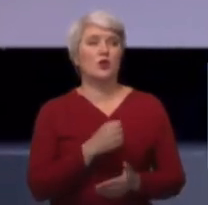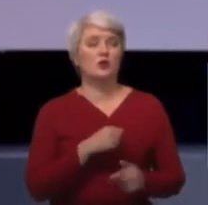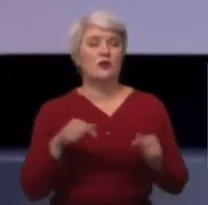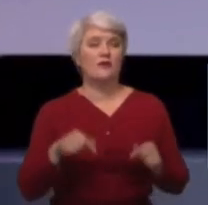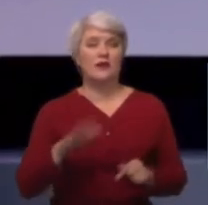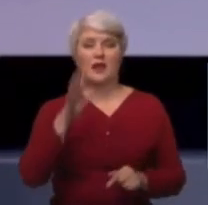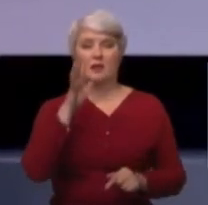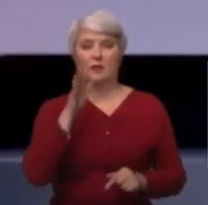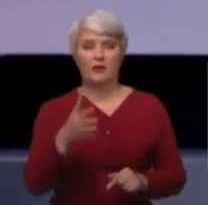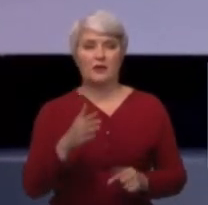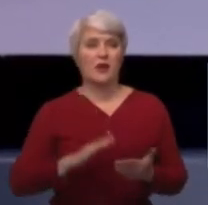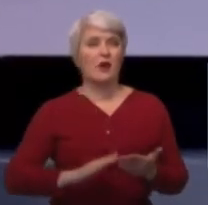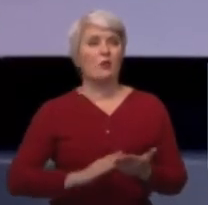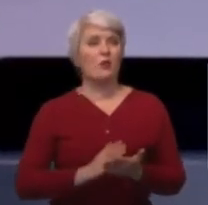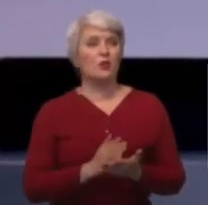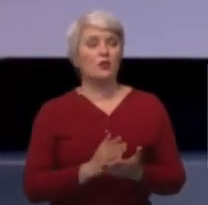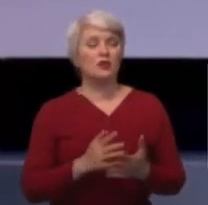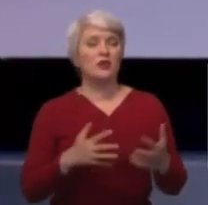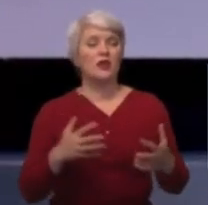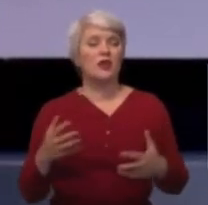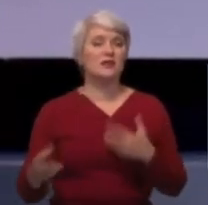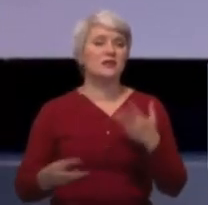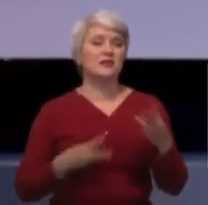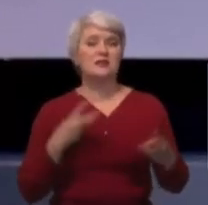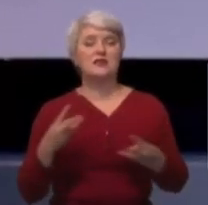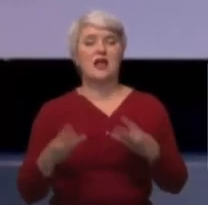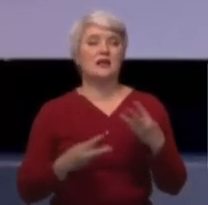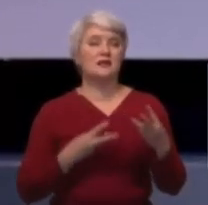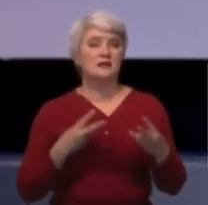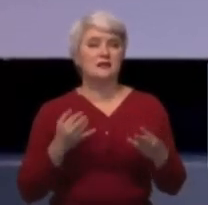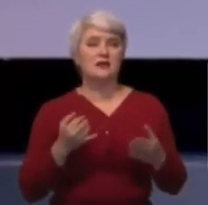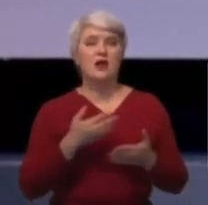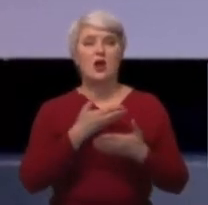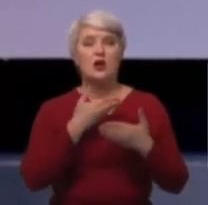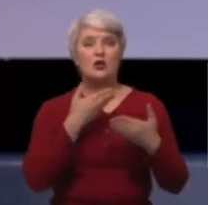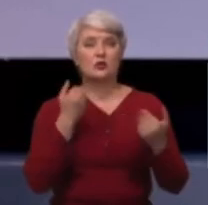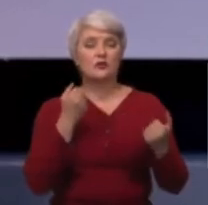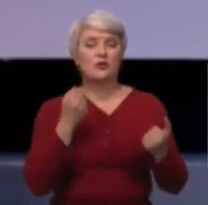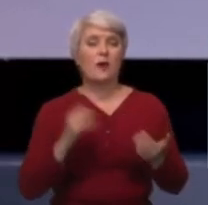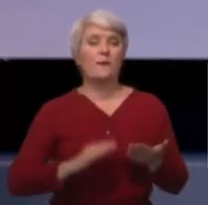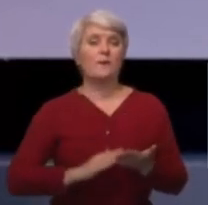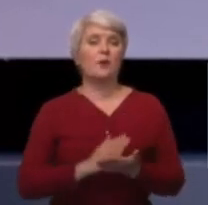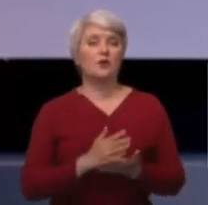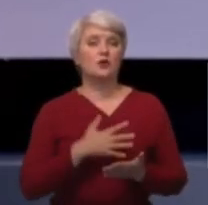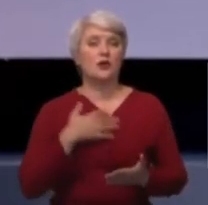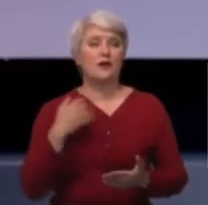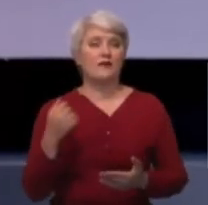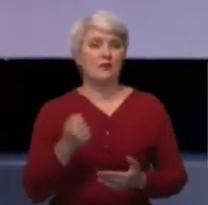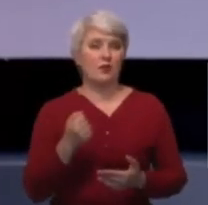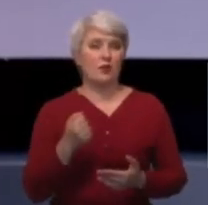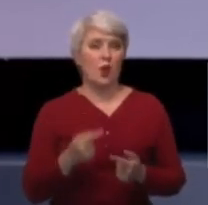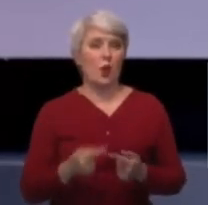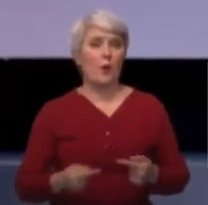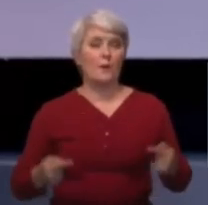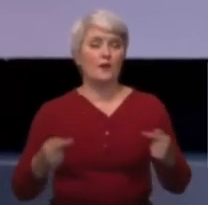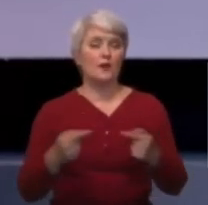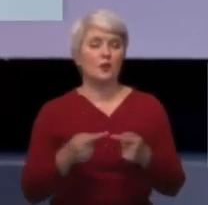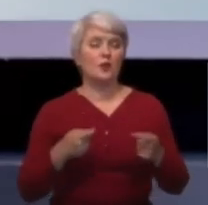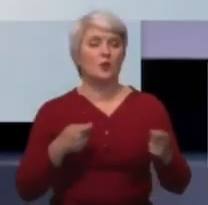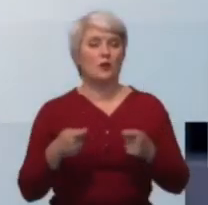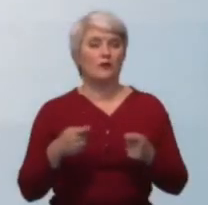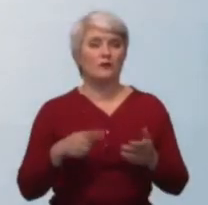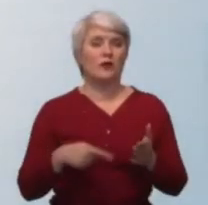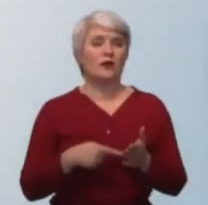5 лет политические страсти, вот, и отсутствие политической воли определенного руководства городской